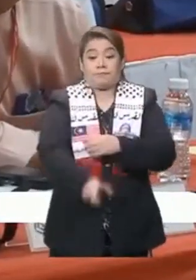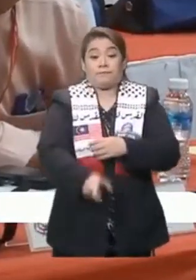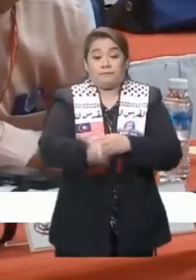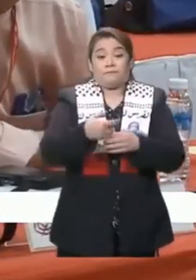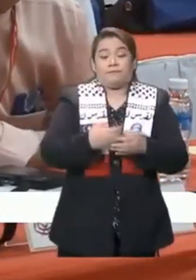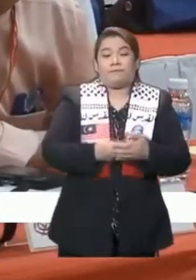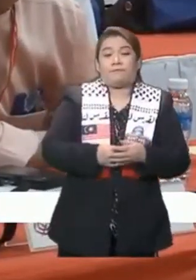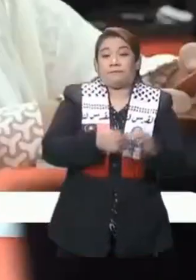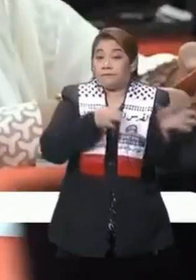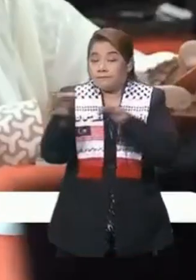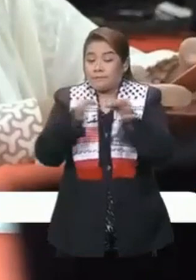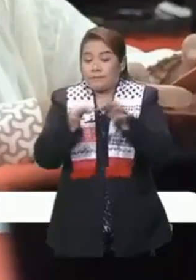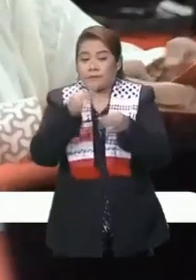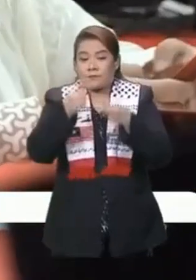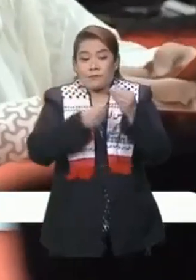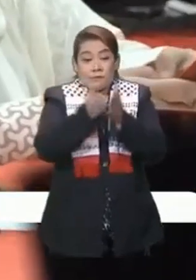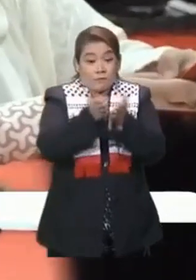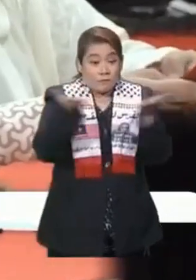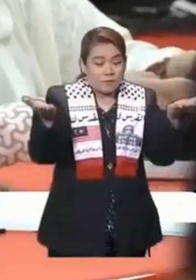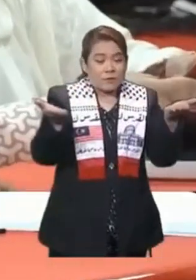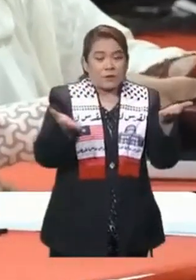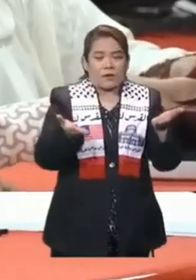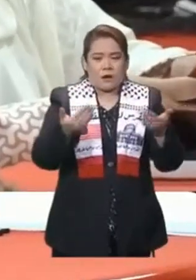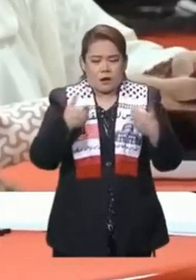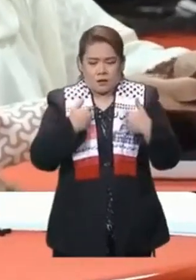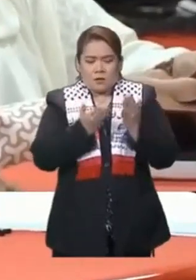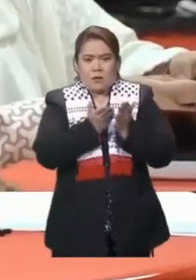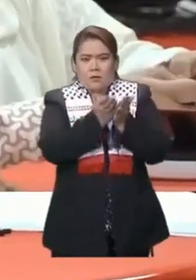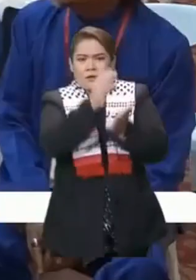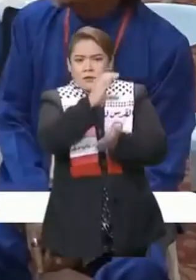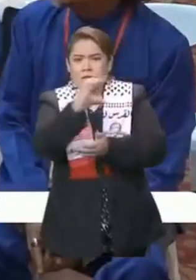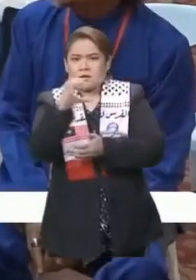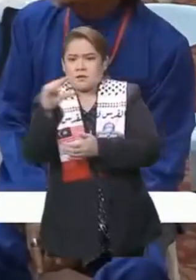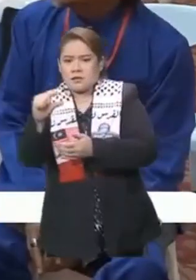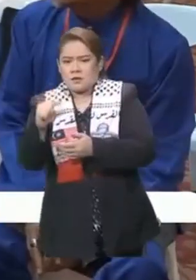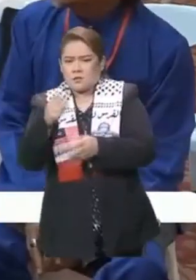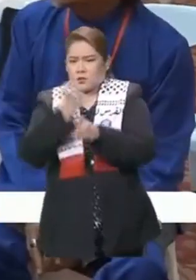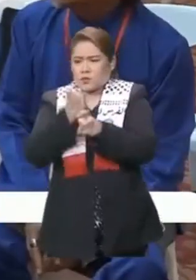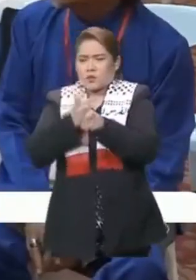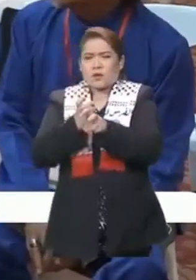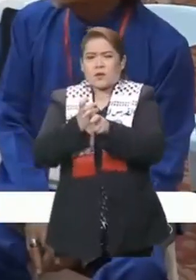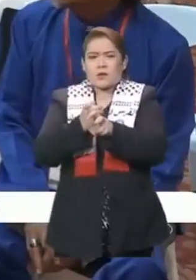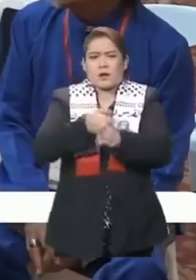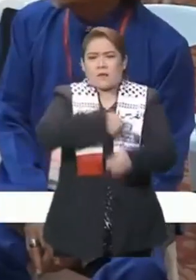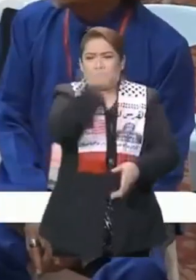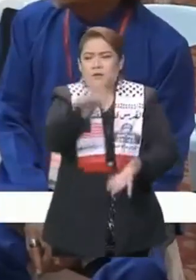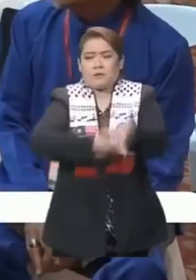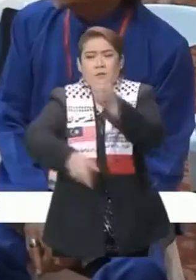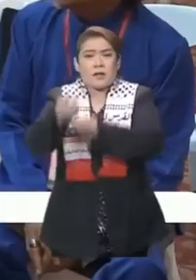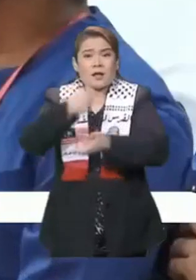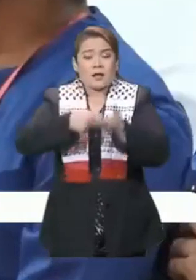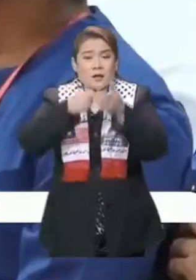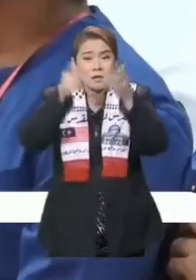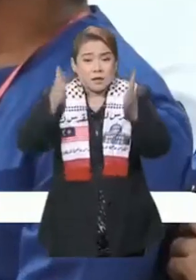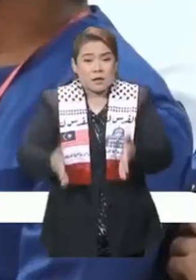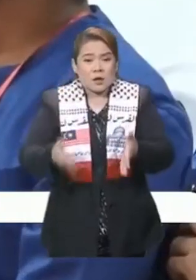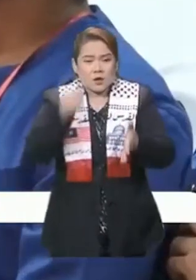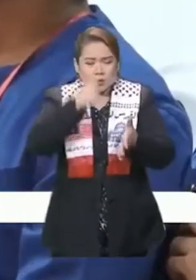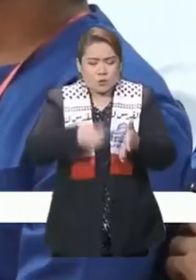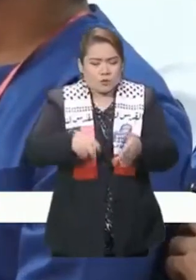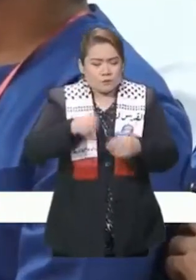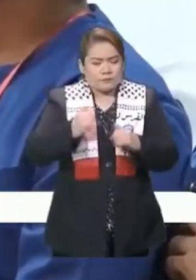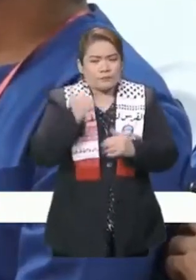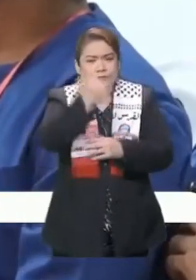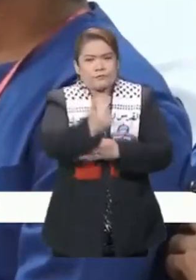sebuah portal berita mengenai kehadiran CCG yang menyukarkan nelayan dan pemancing di Miri, Sarawak untuk turun ke laut